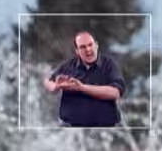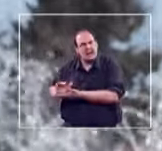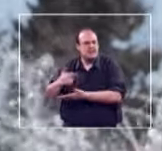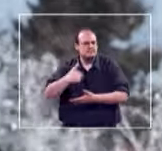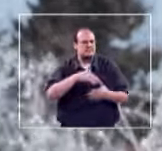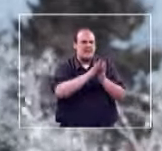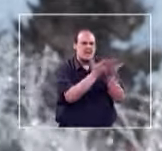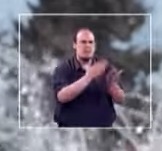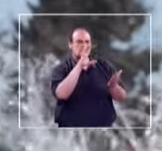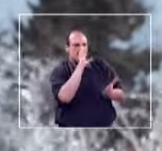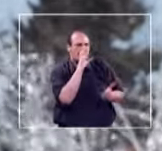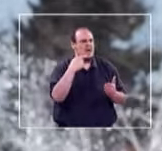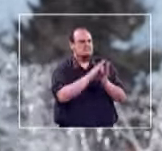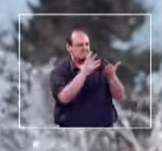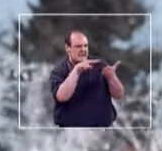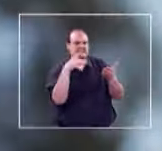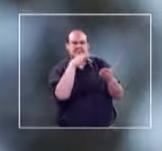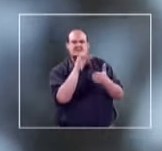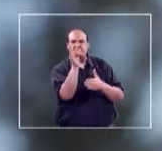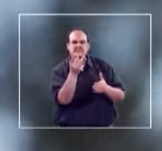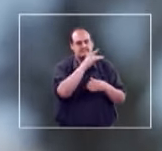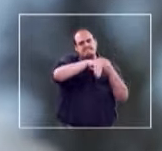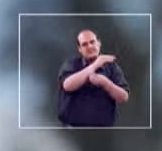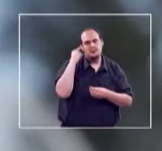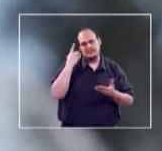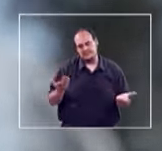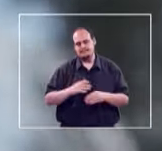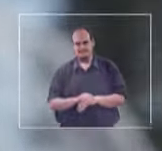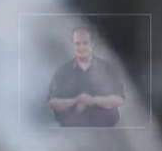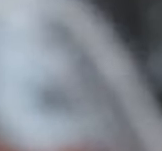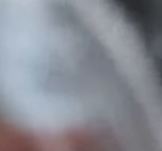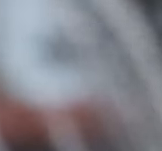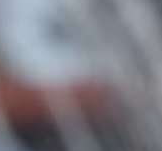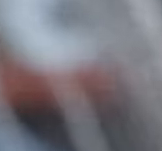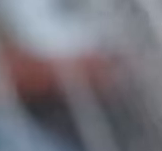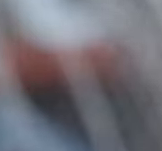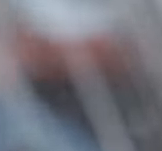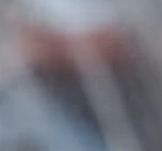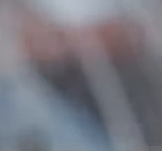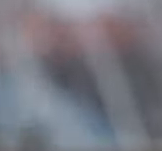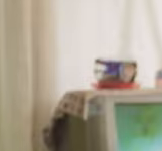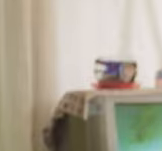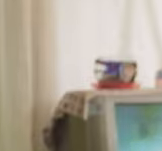deficienza uditiva ed è l'unica in famiglia. Fin da piccola era innamorata dei libri, anche quando ancora non sapeva leggere.